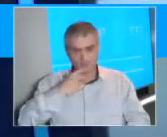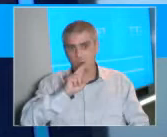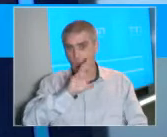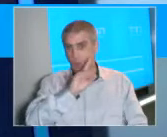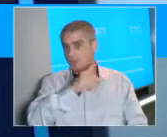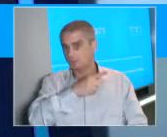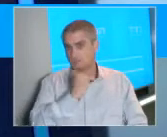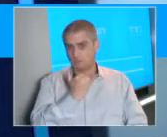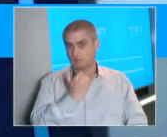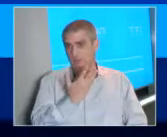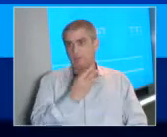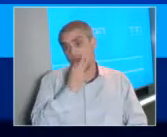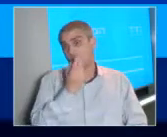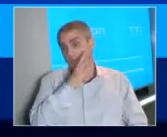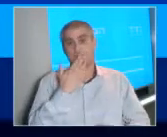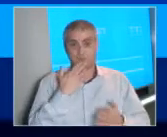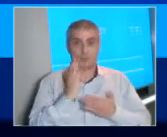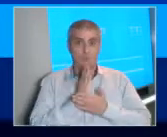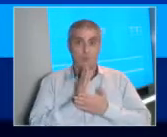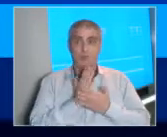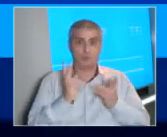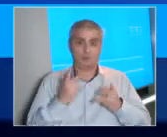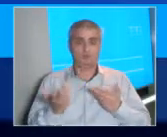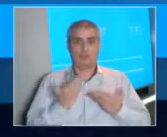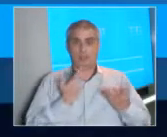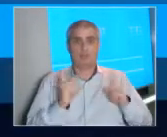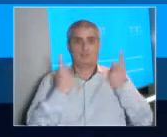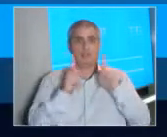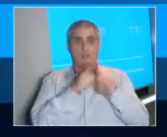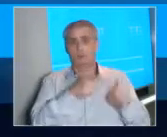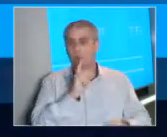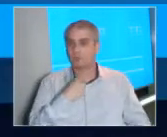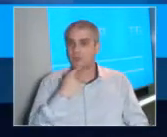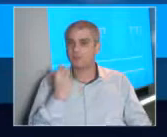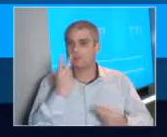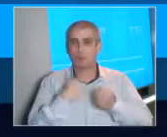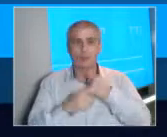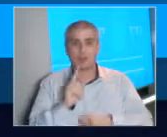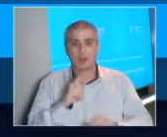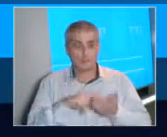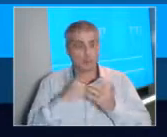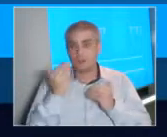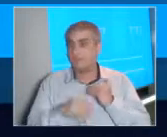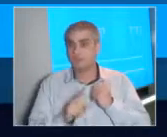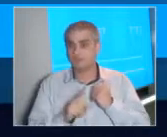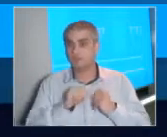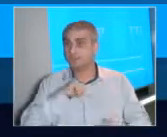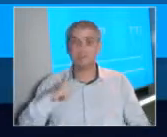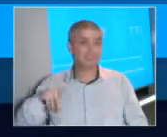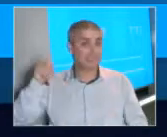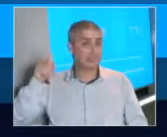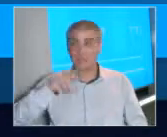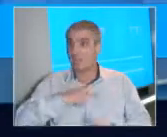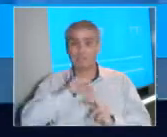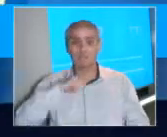אכן שאלה, אם מערכת הבריאות בישראל ערוכה לאירועים כאלה. אבל אני אגיד על האירוע הכלכלי, כי בסוף סין